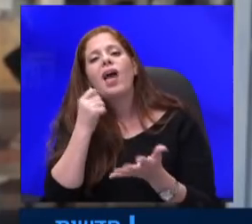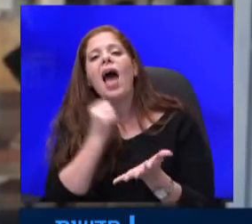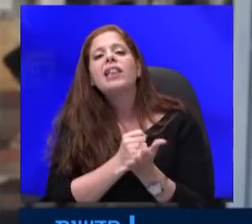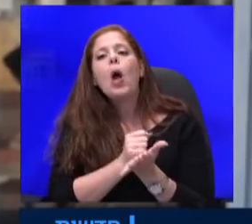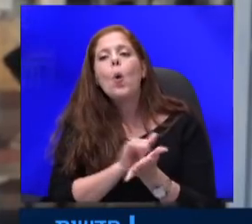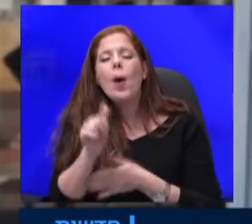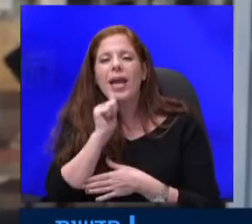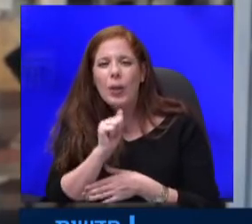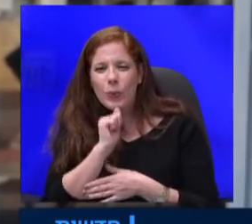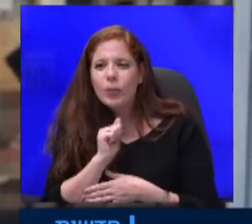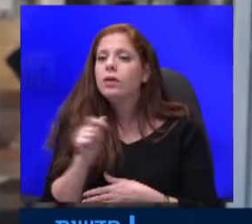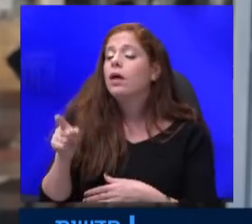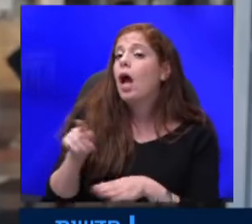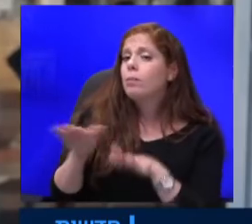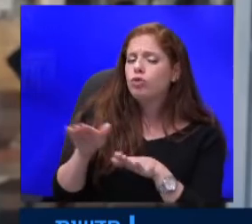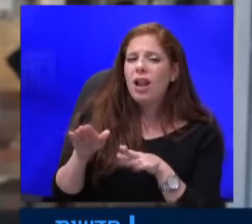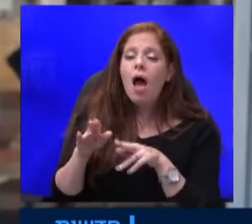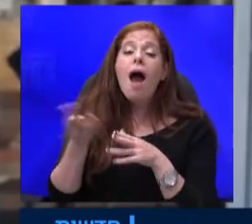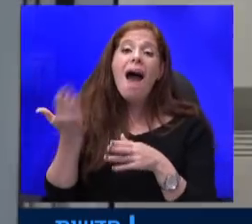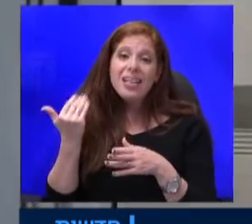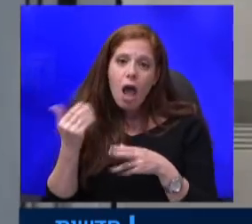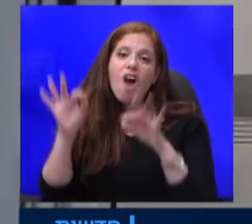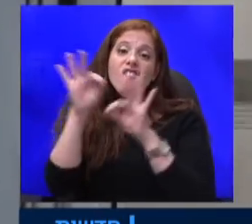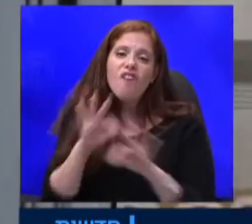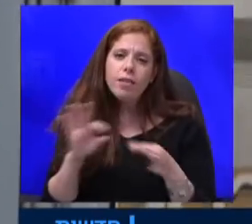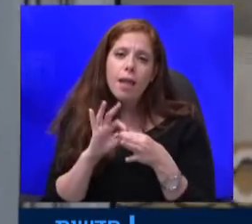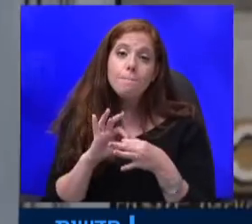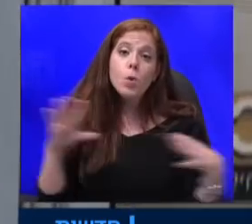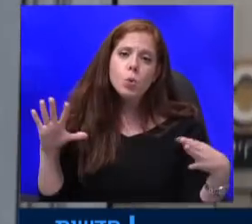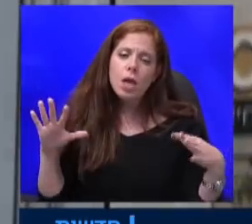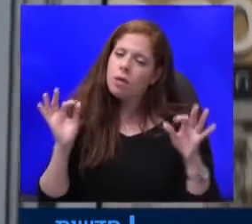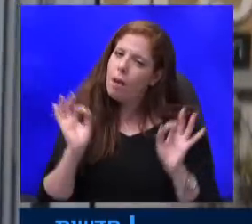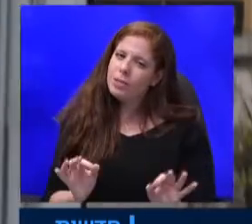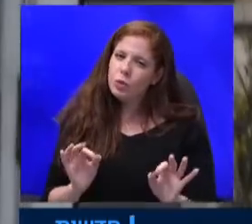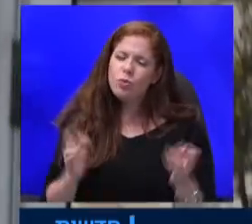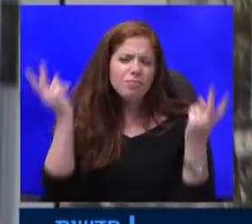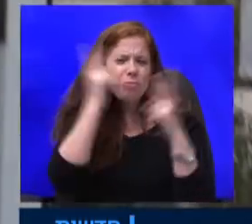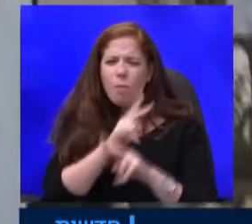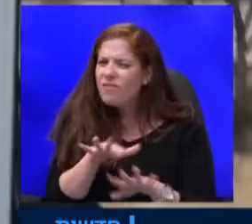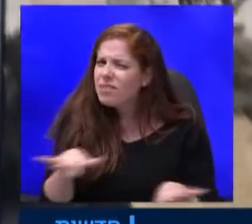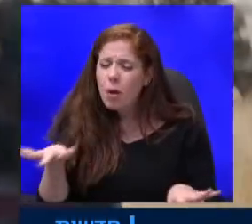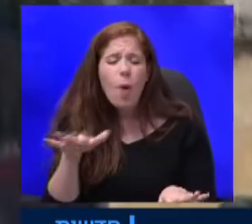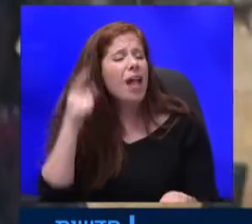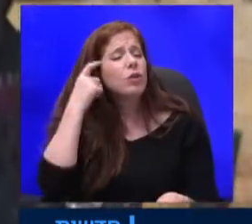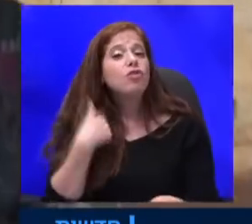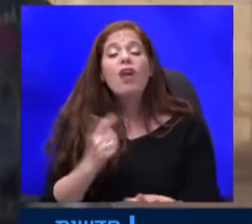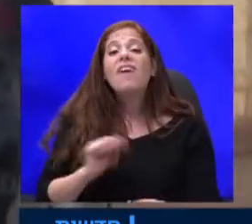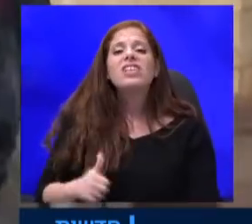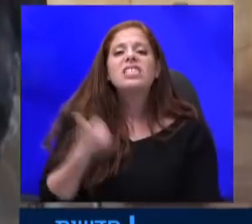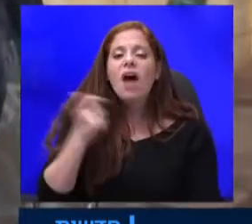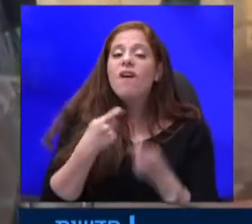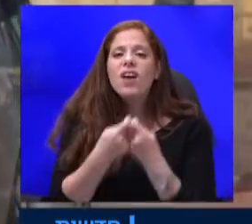ונשארה מנותקת מהמציאות. אני חושב שאף שר ואף חבר כנסת לא נפגע, אפילו לא ב10% במשכורת